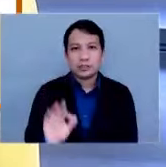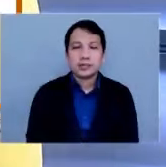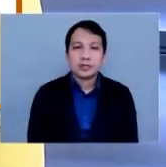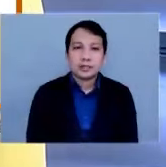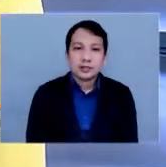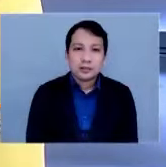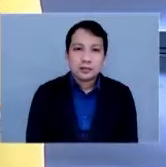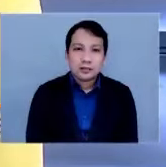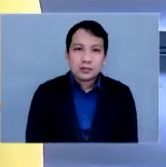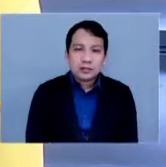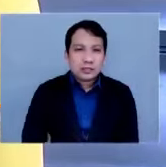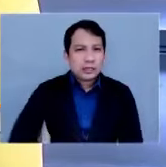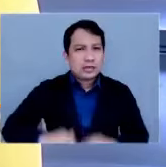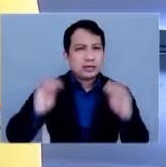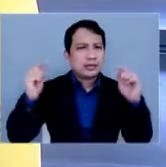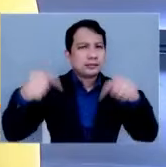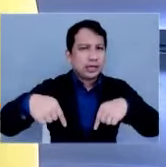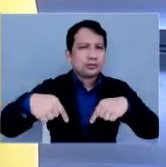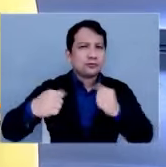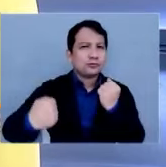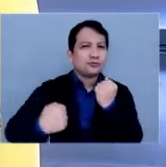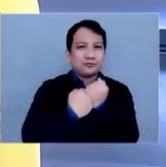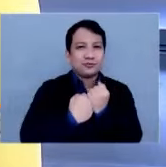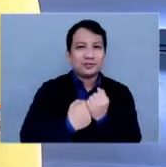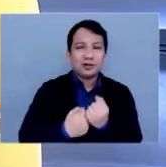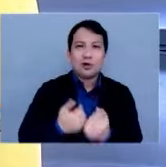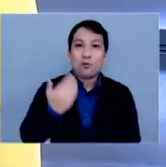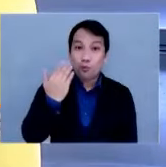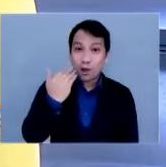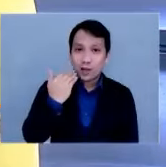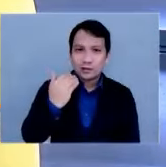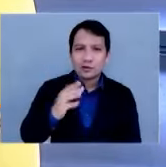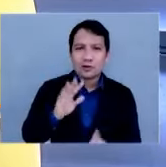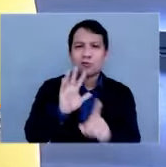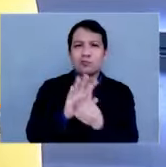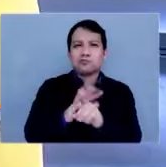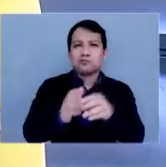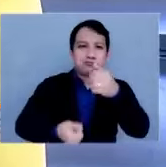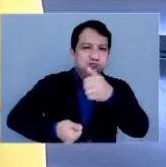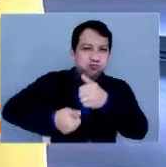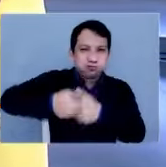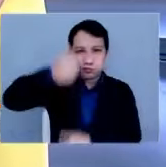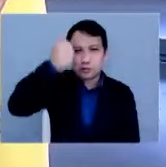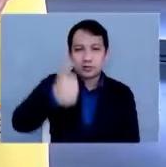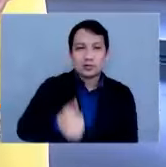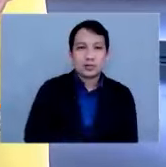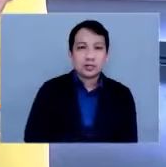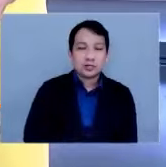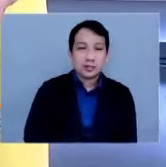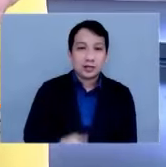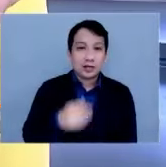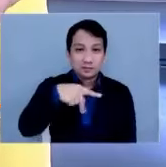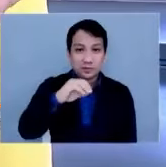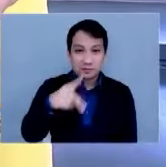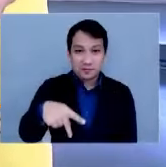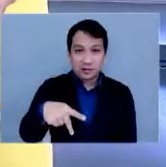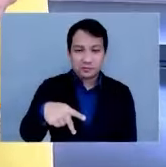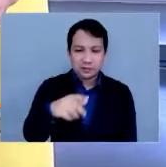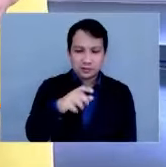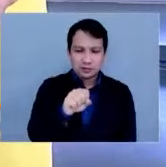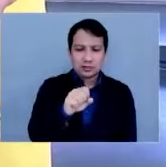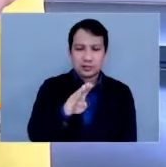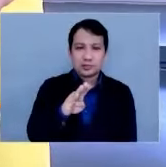Gento sumuporta. Landslide winners ang fandom ng ating P-pop kings SB19 na 18